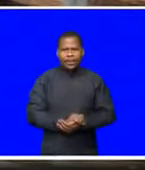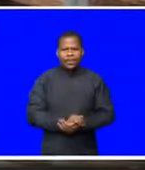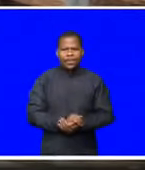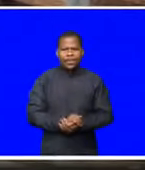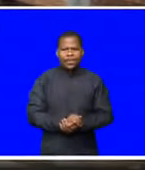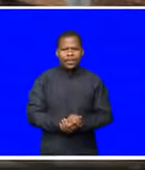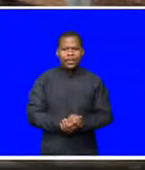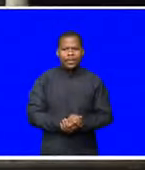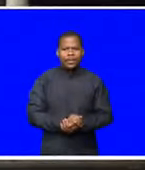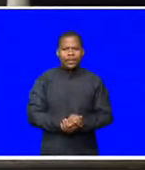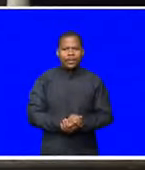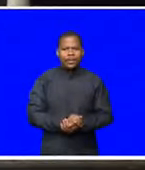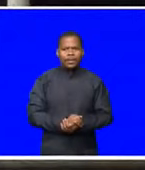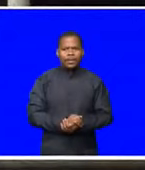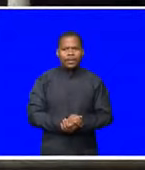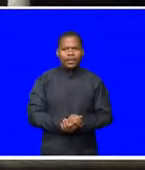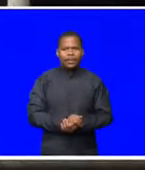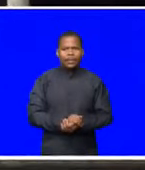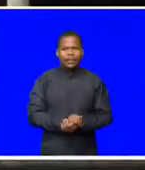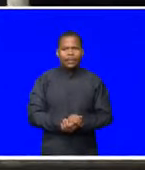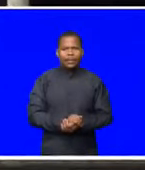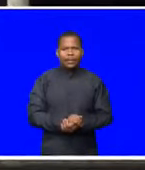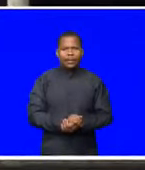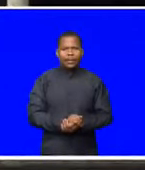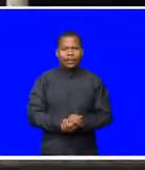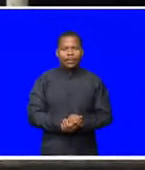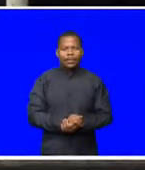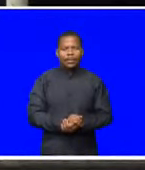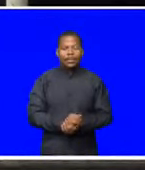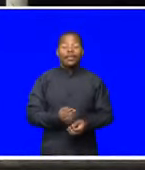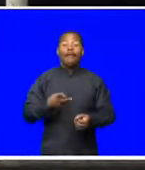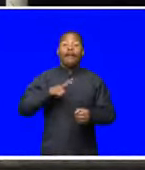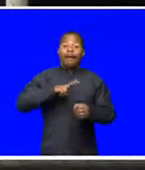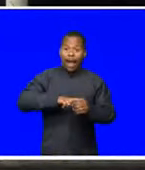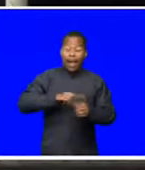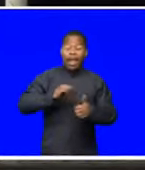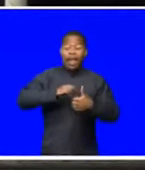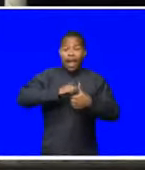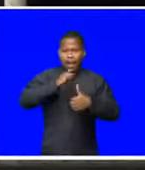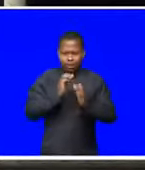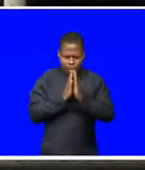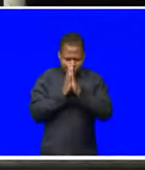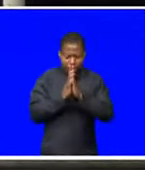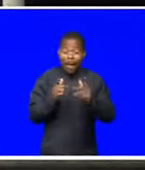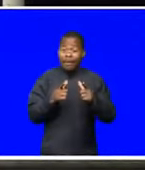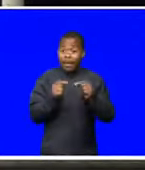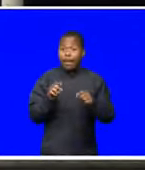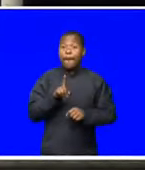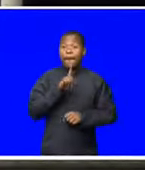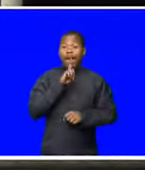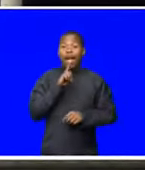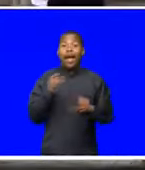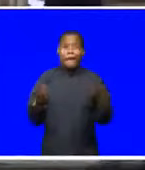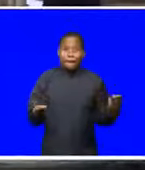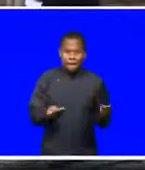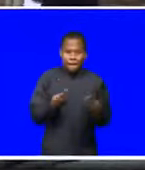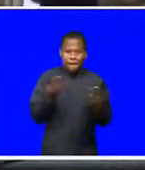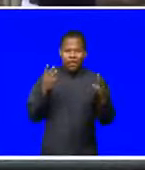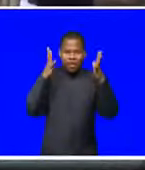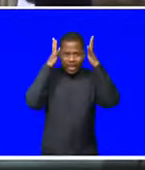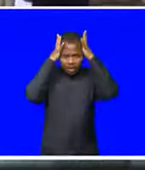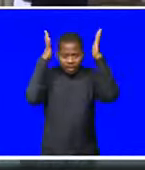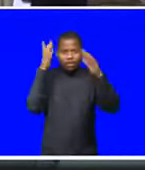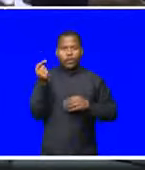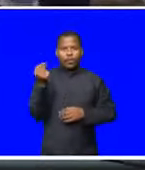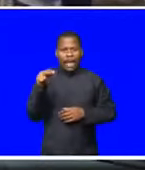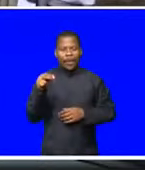want to come back if I can. Numayima holide eliphasika sekaphelile eMaswati atawube aneli holide